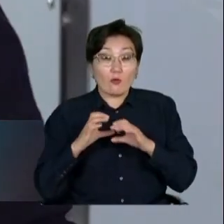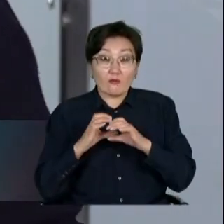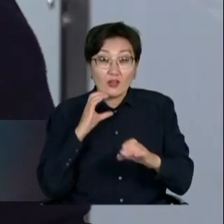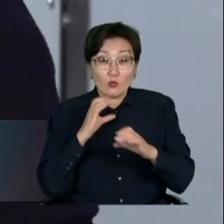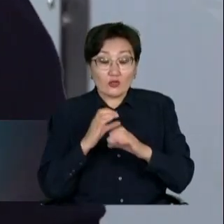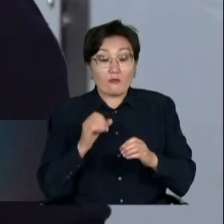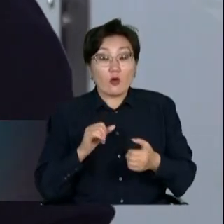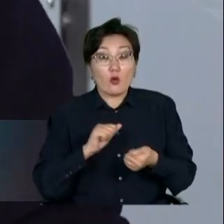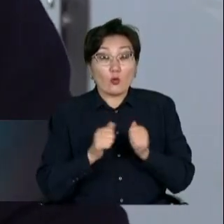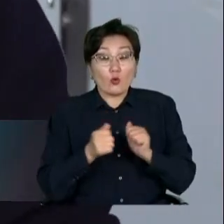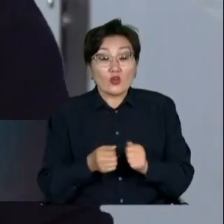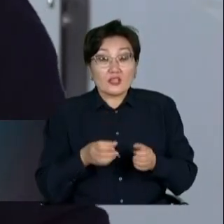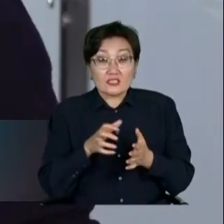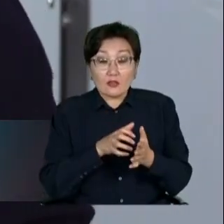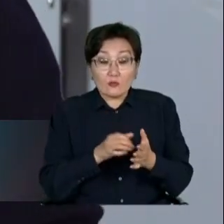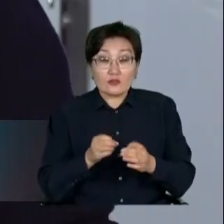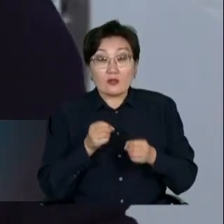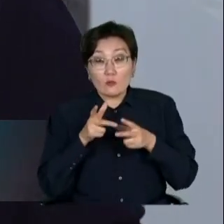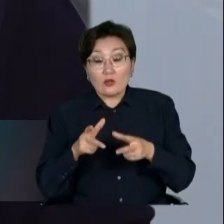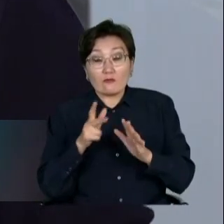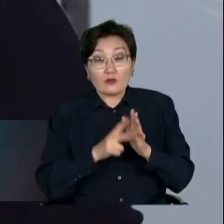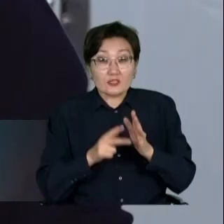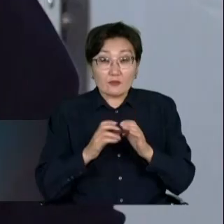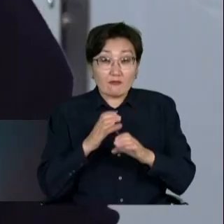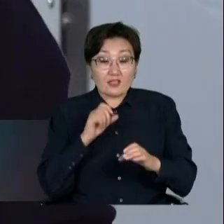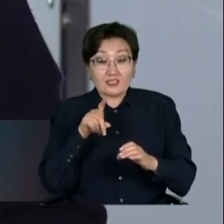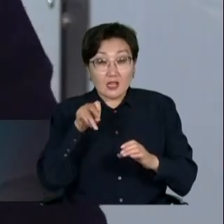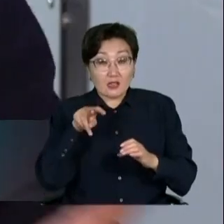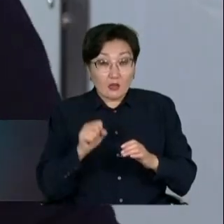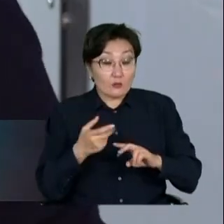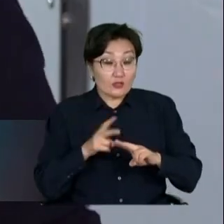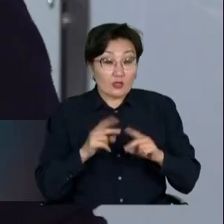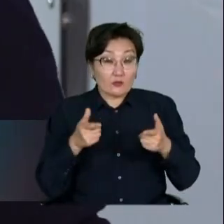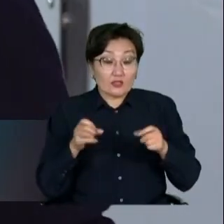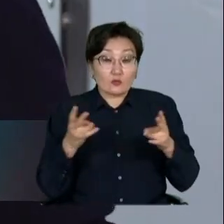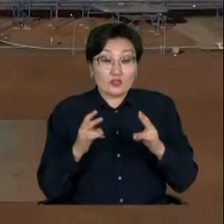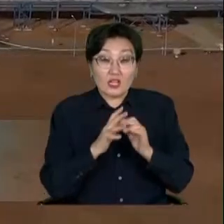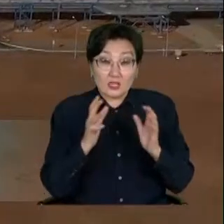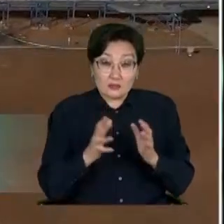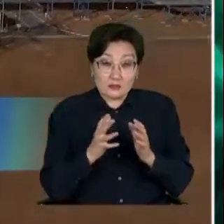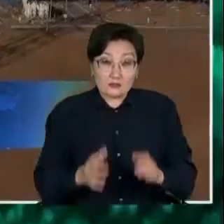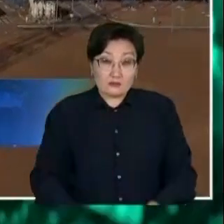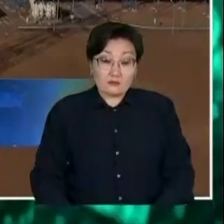угля, то выходит как минимум 80 вагонов золы, которую где-то тоже надо хранить.